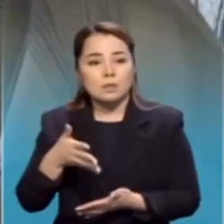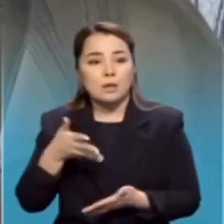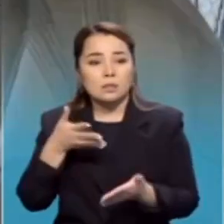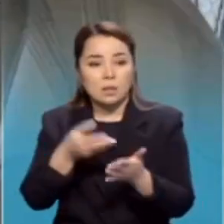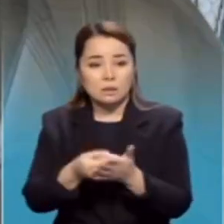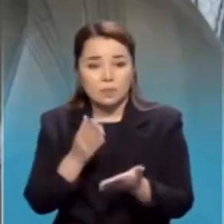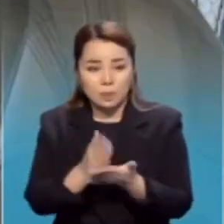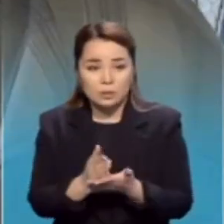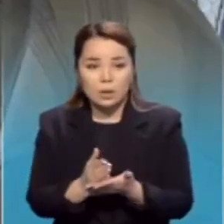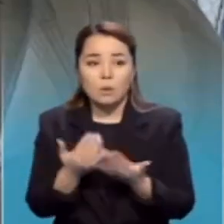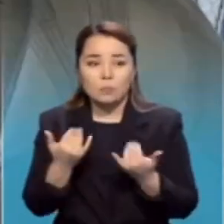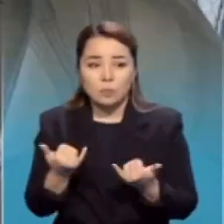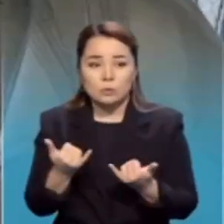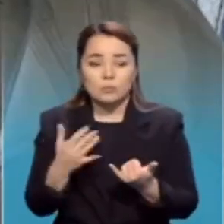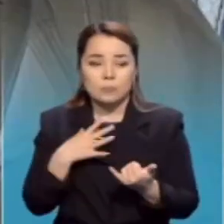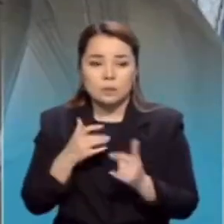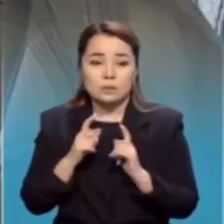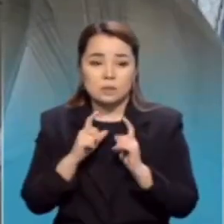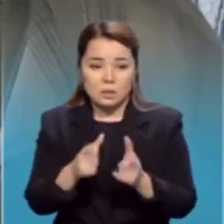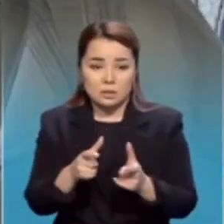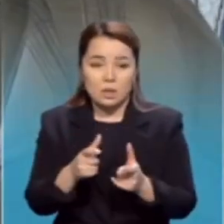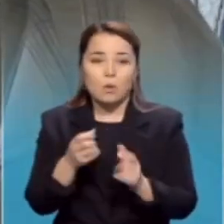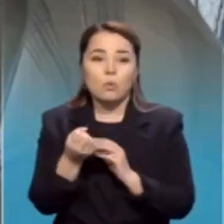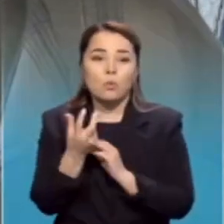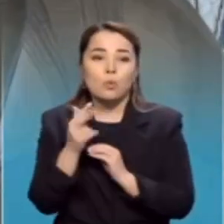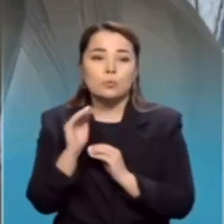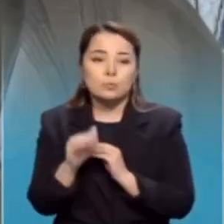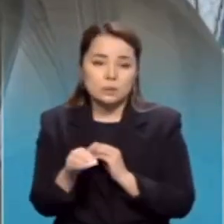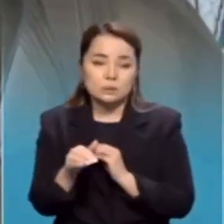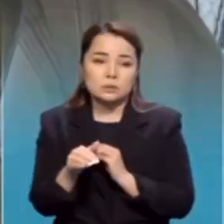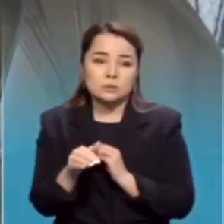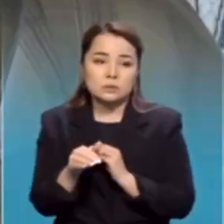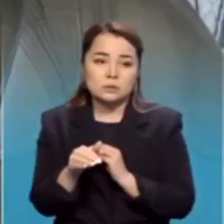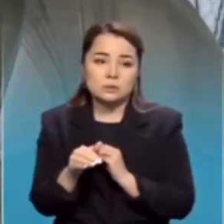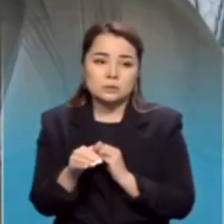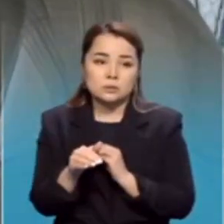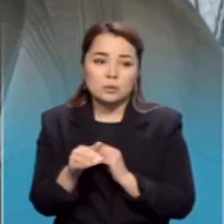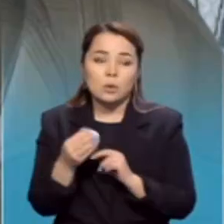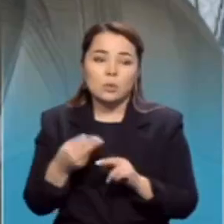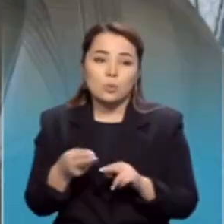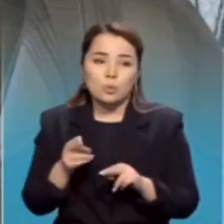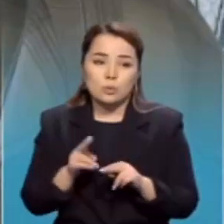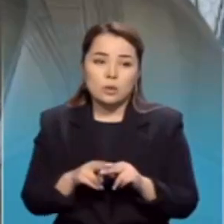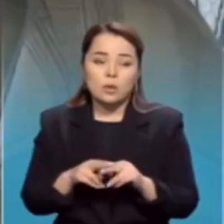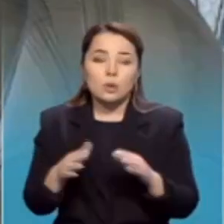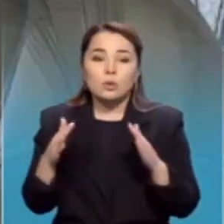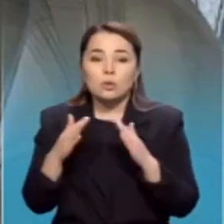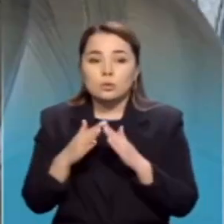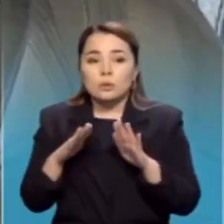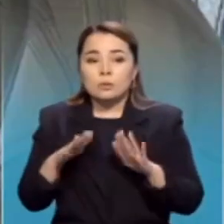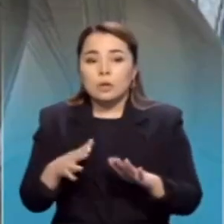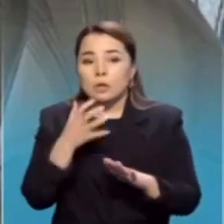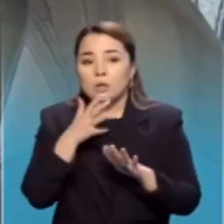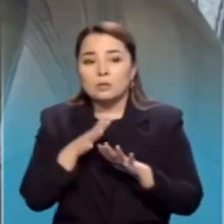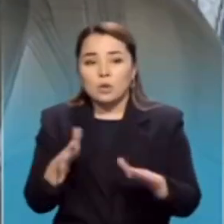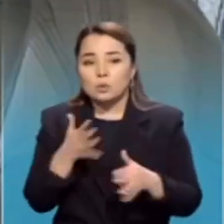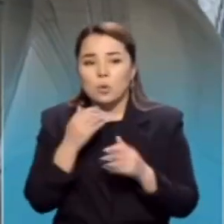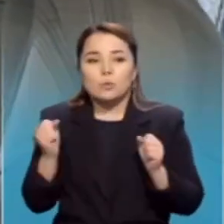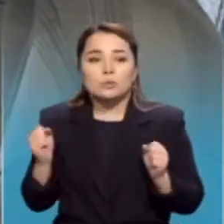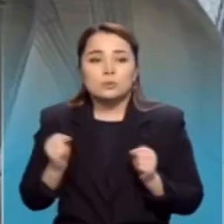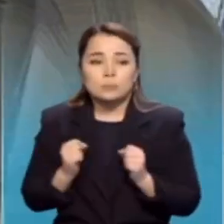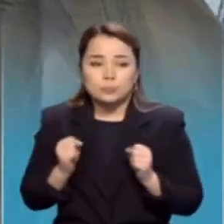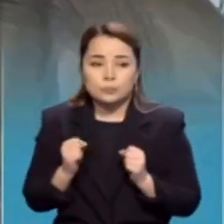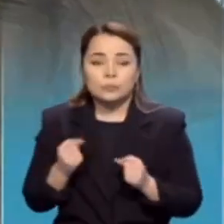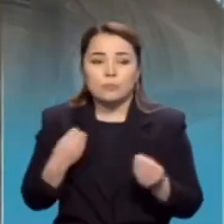төлейтінбіз. Бүгін келіп тұр, мінекей 13000. Осы үй жылымайды,